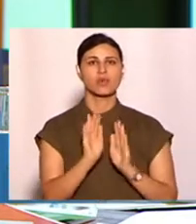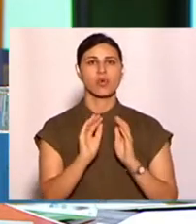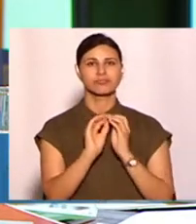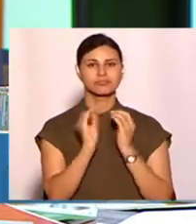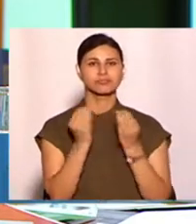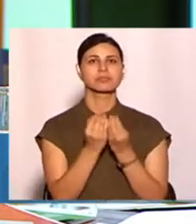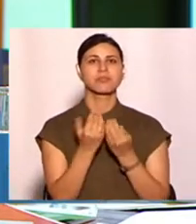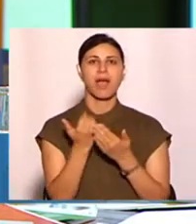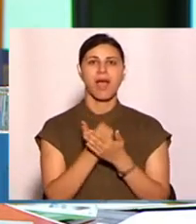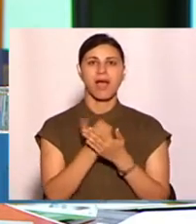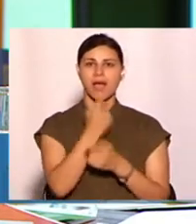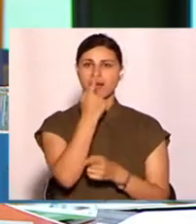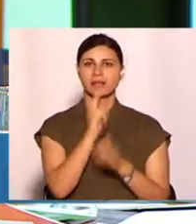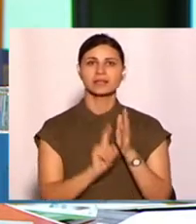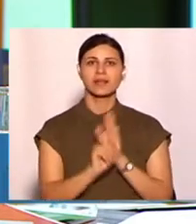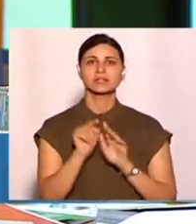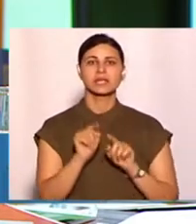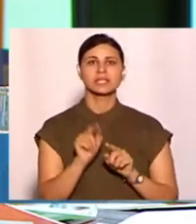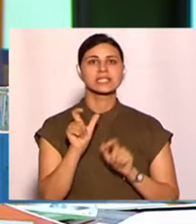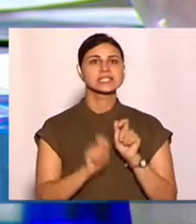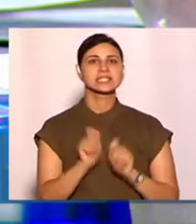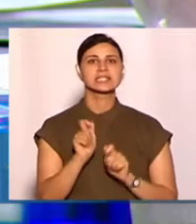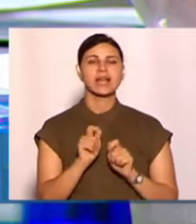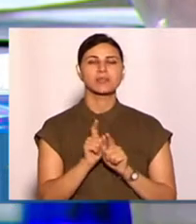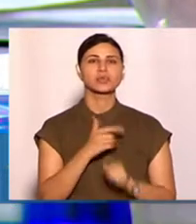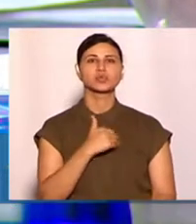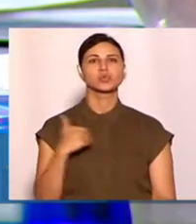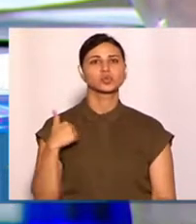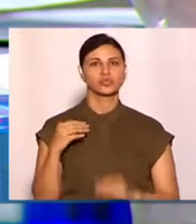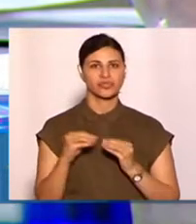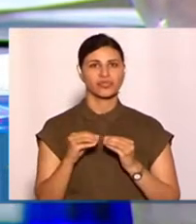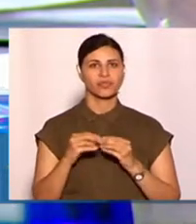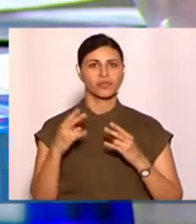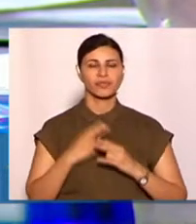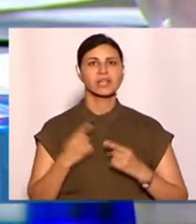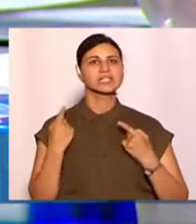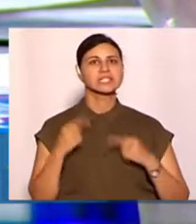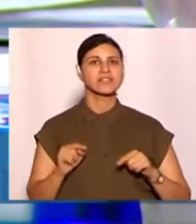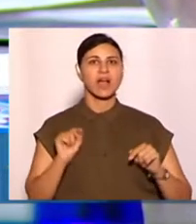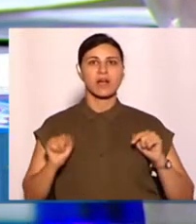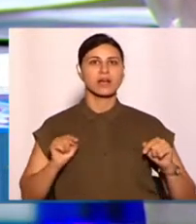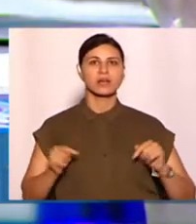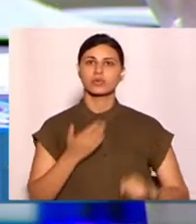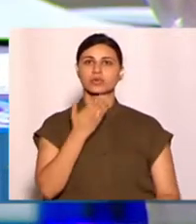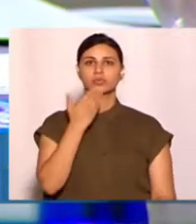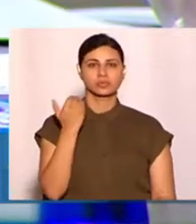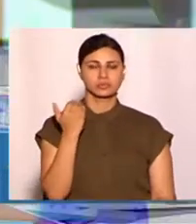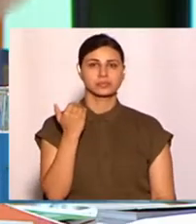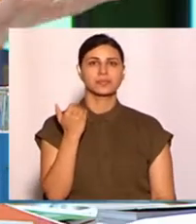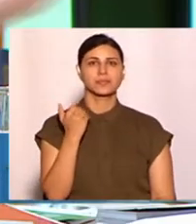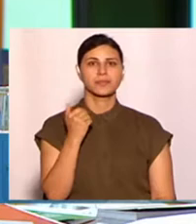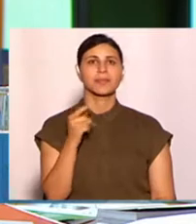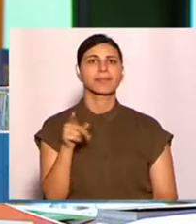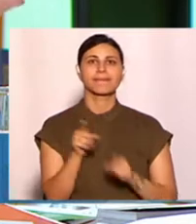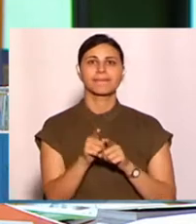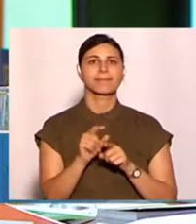ახალი დაწყებული, ის არ გაცდა სარძევე ჯირკვალს, ის არ გადავიდა ირგვლივ მყოფ ქსოვილებზე და მით უფრო მან დესანტი